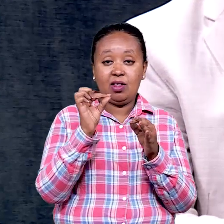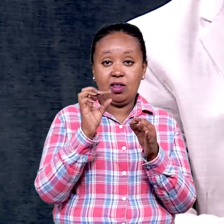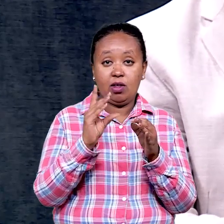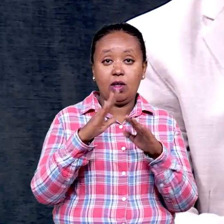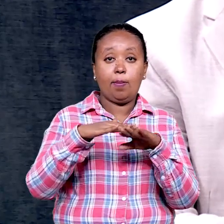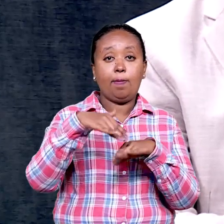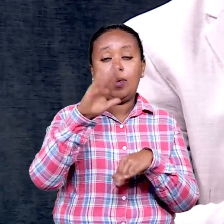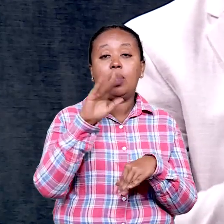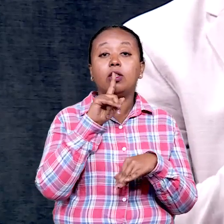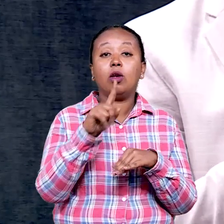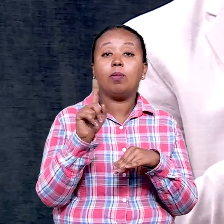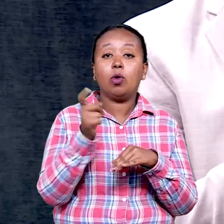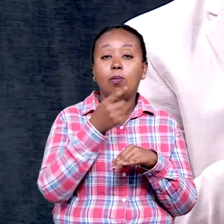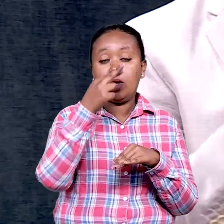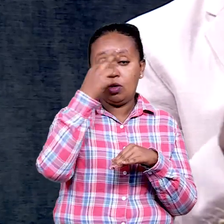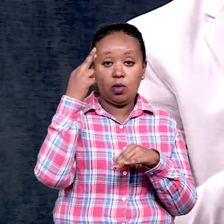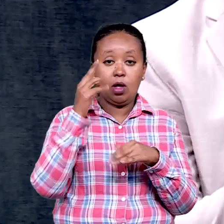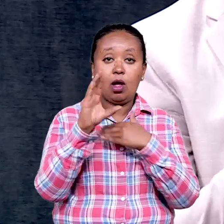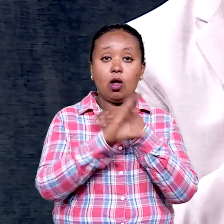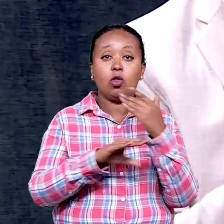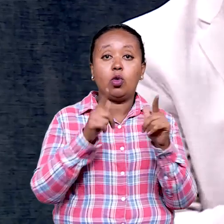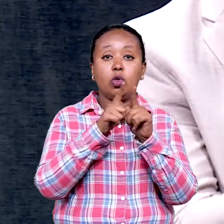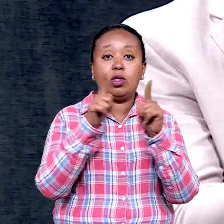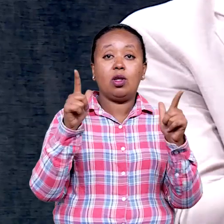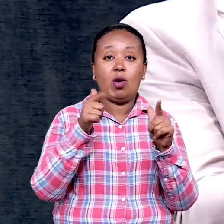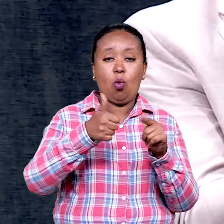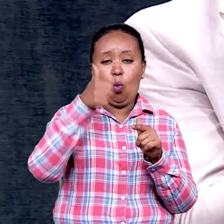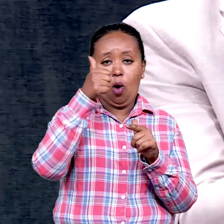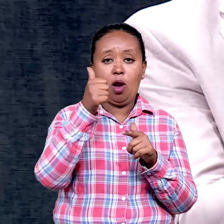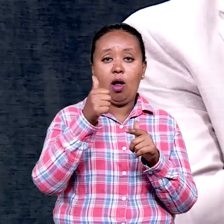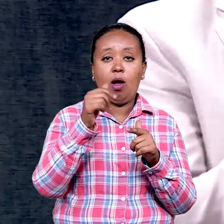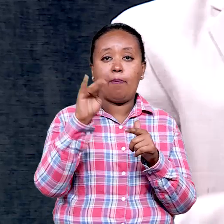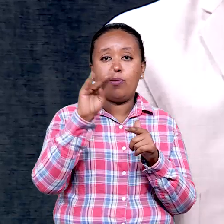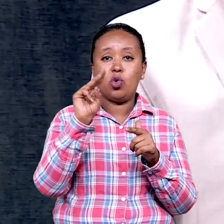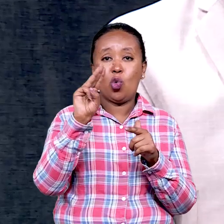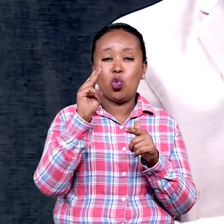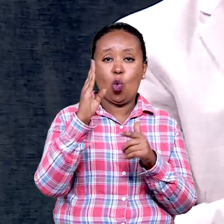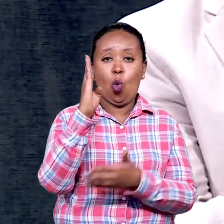የበለጠ ነው እንትን የሚለው ምክንያቱም የሀገሪቷ ትልቁ ፒላር ነው ትልቁ